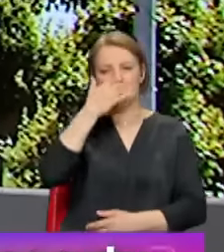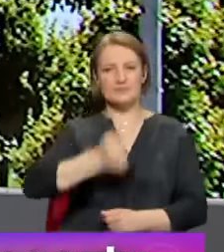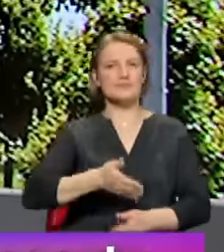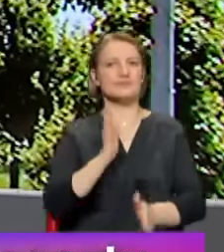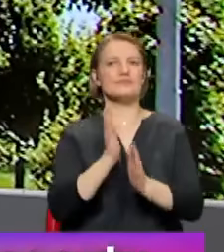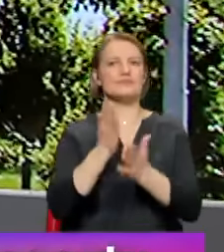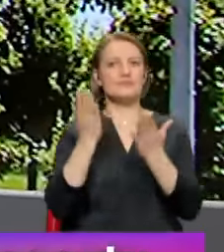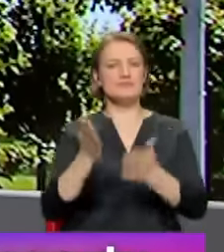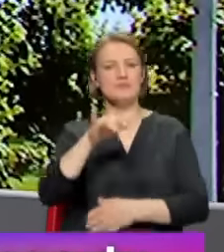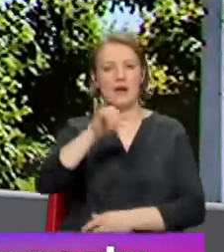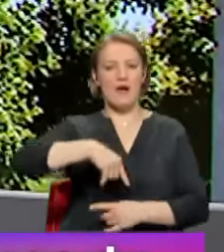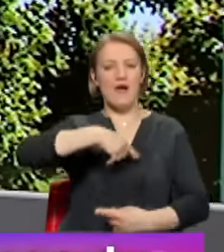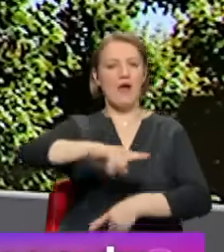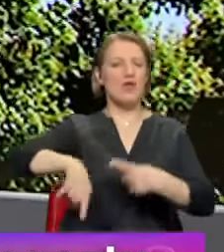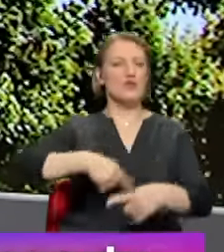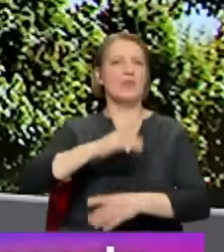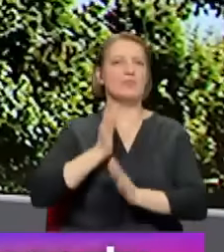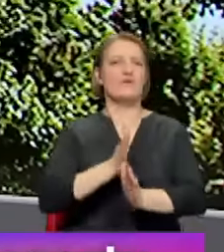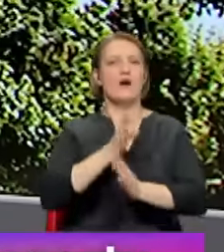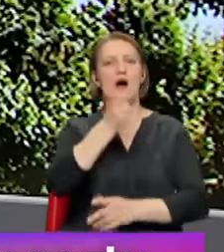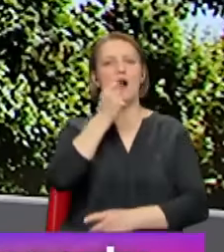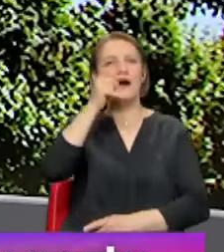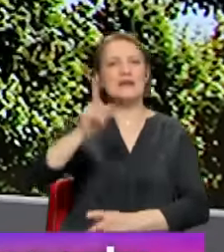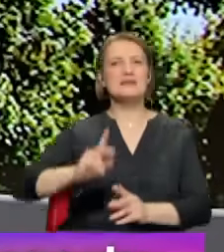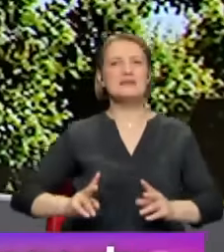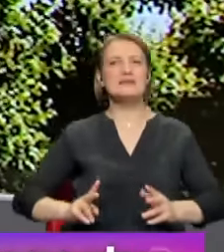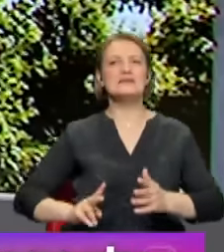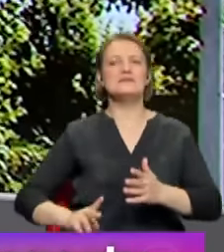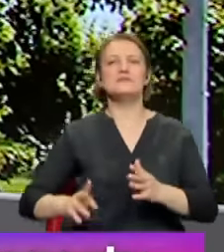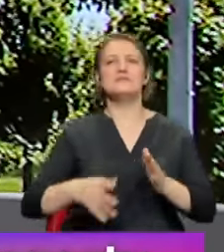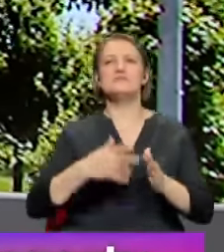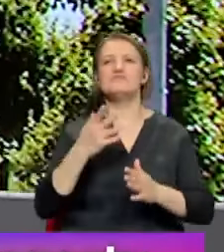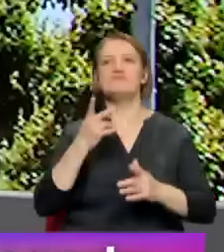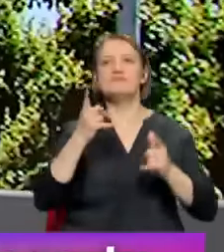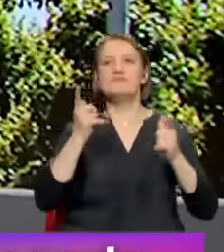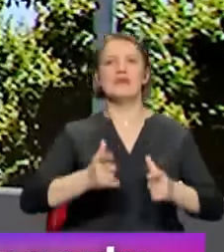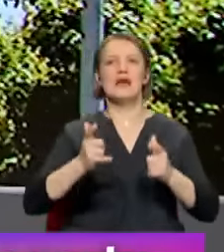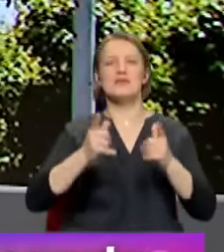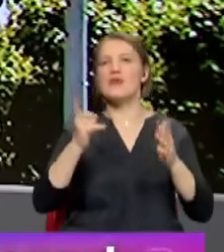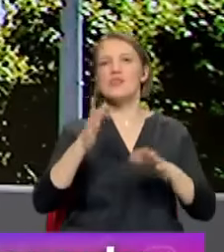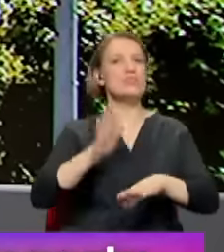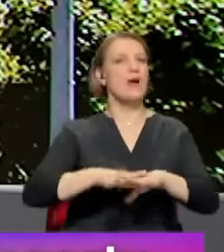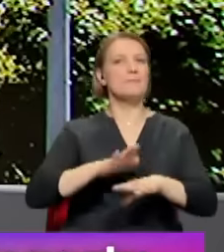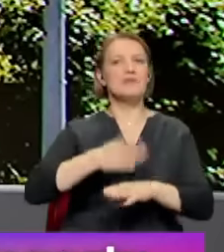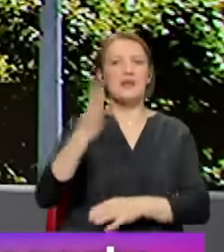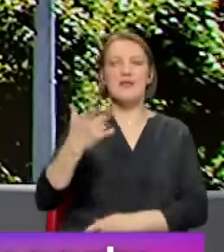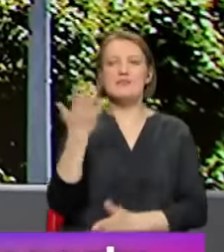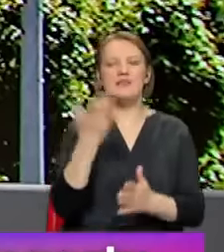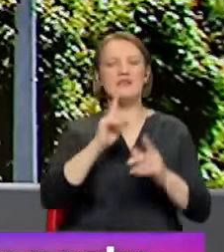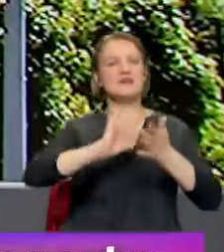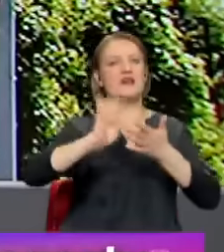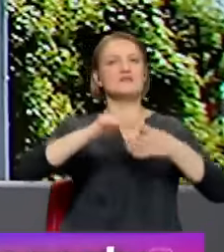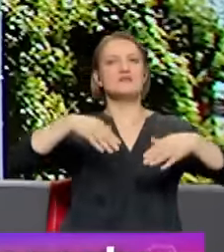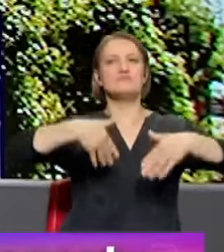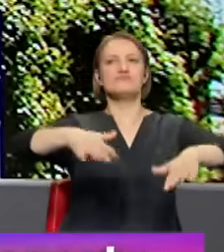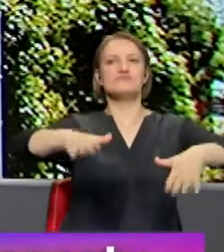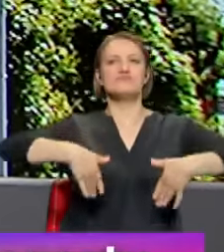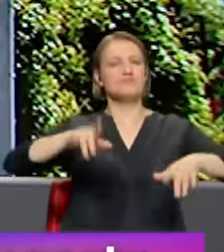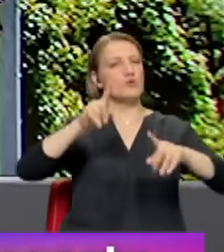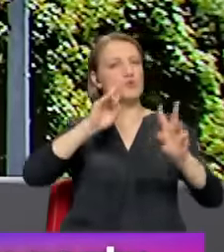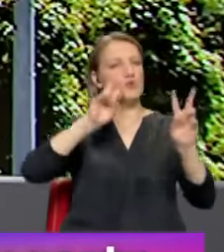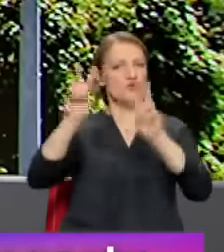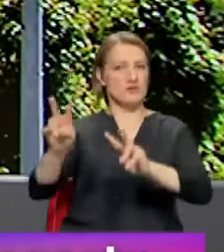devam ediyor. Hak arayışına devam ediyor. Ankara'nın zirve noktalarından birinde ne yaptılar? Nasıl bir pankart sallandırdılar?